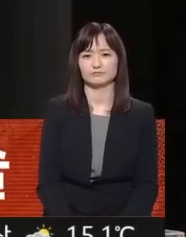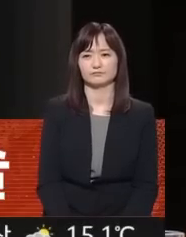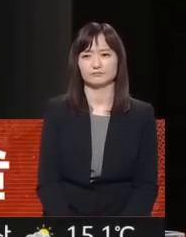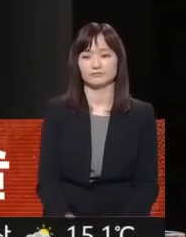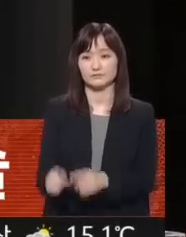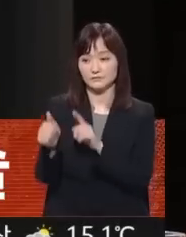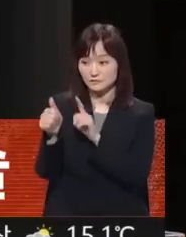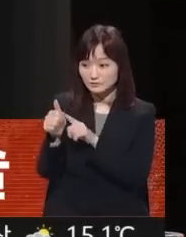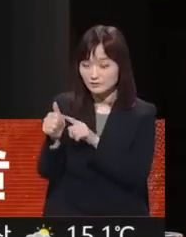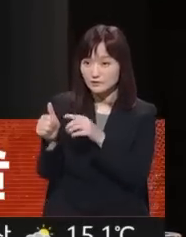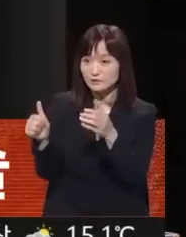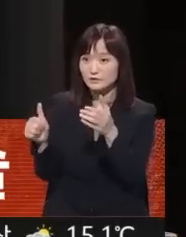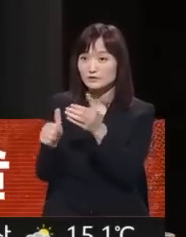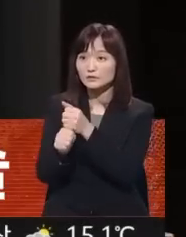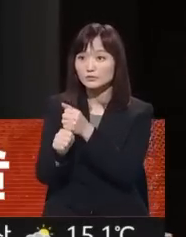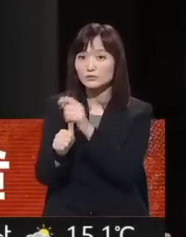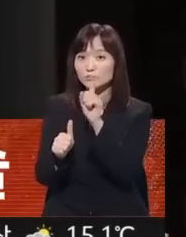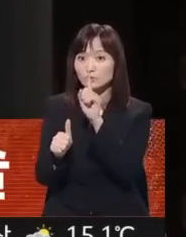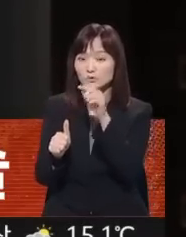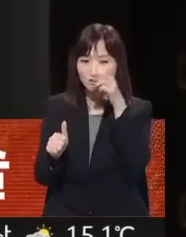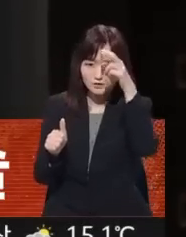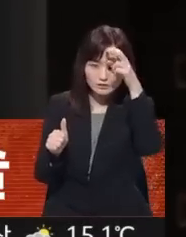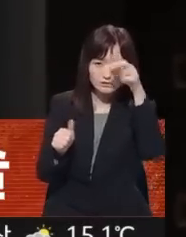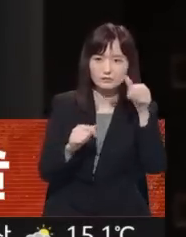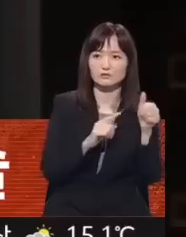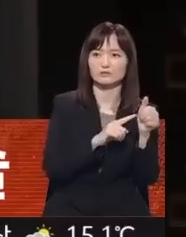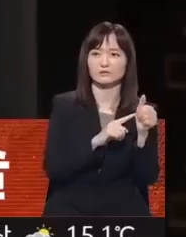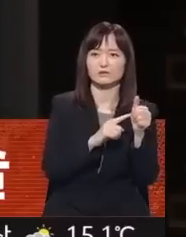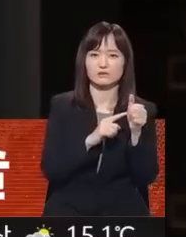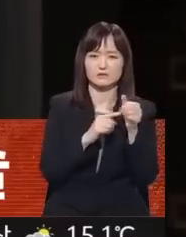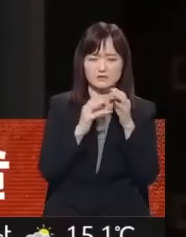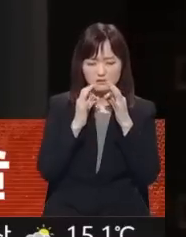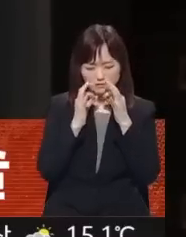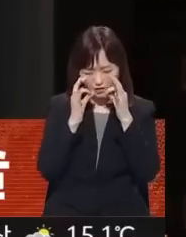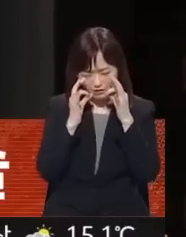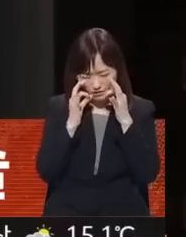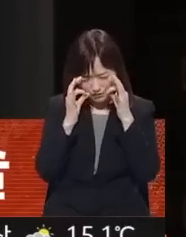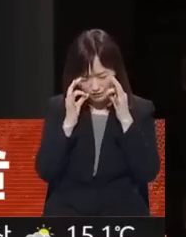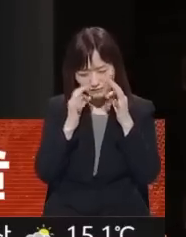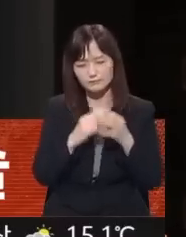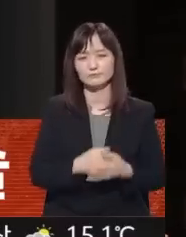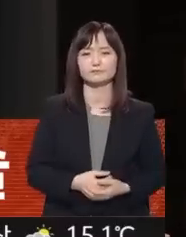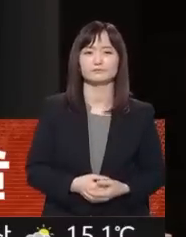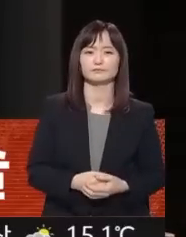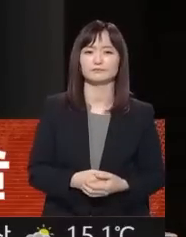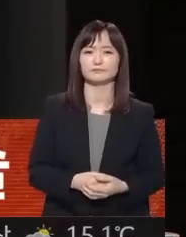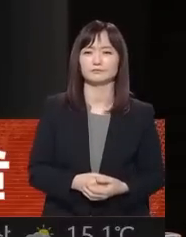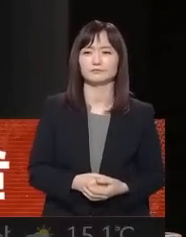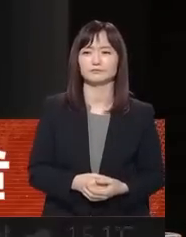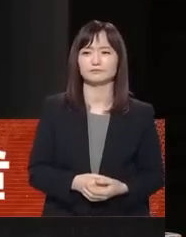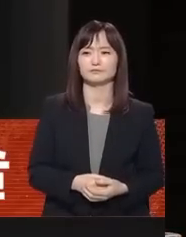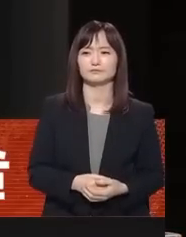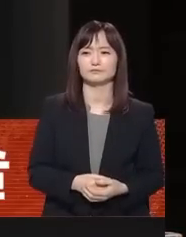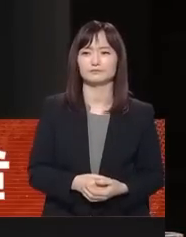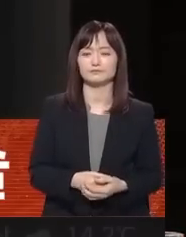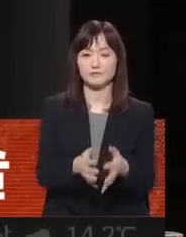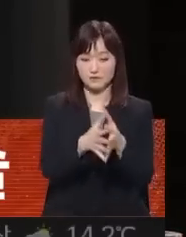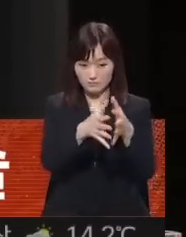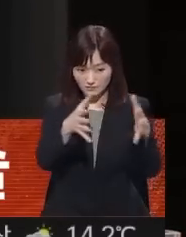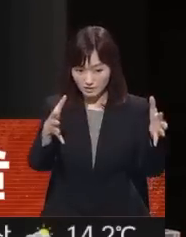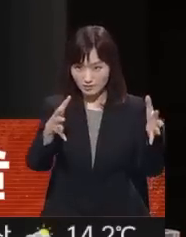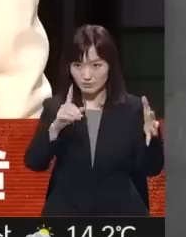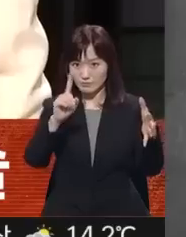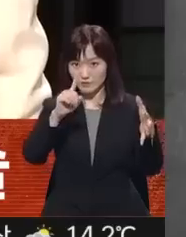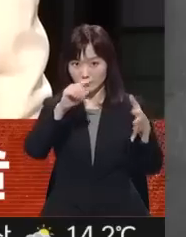사람을 잡을 수 있었는지를 따져보니까 경찰이 정말 많은 노력을 했더라고요 보통 이기자 알겠지만 그 아파트에서